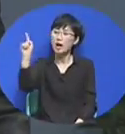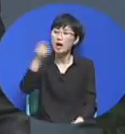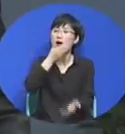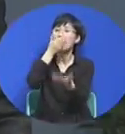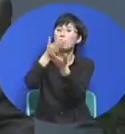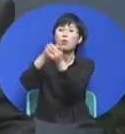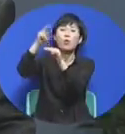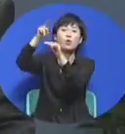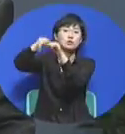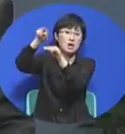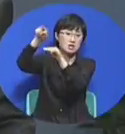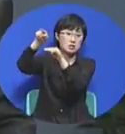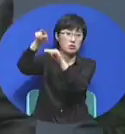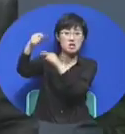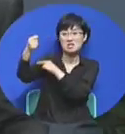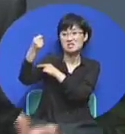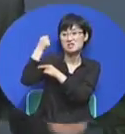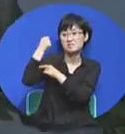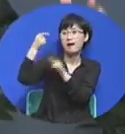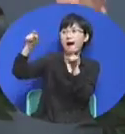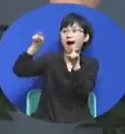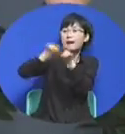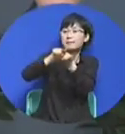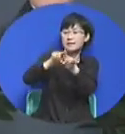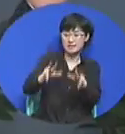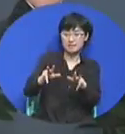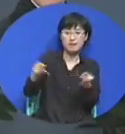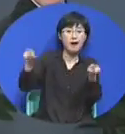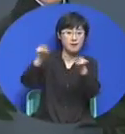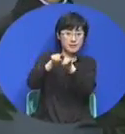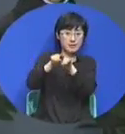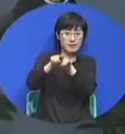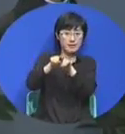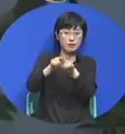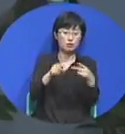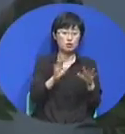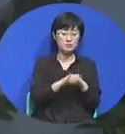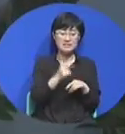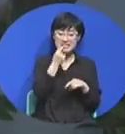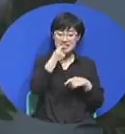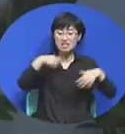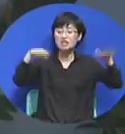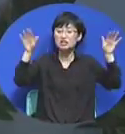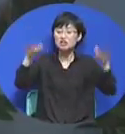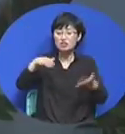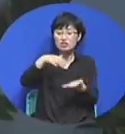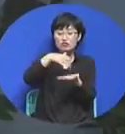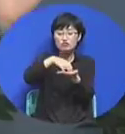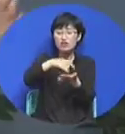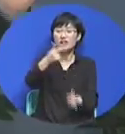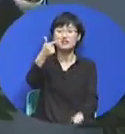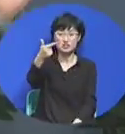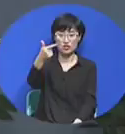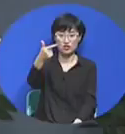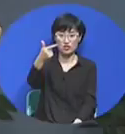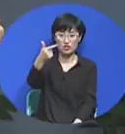This throne is 그렇죠? our background. 그러고 보세요, 막 그룹들 여섯 날개를 가지고 하나는 같은